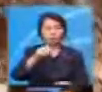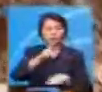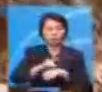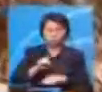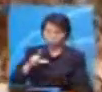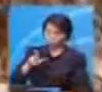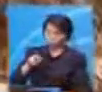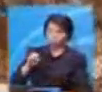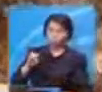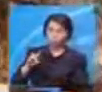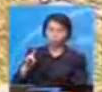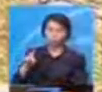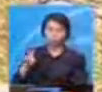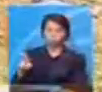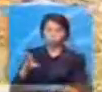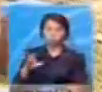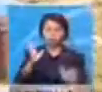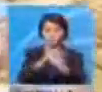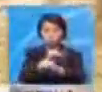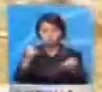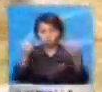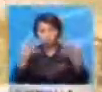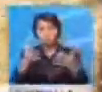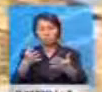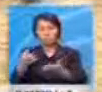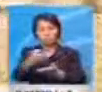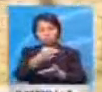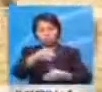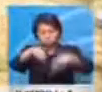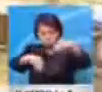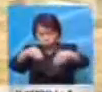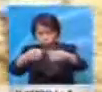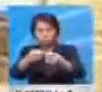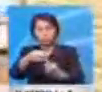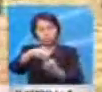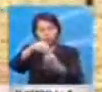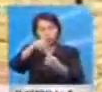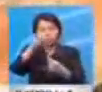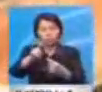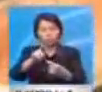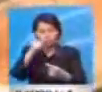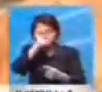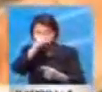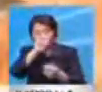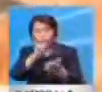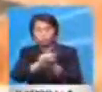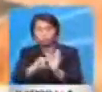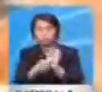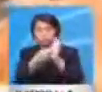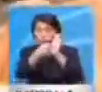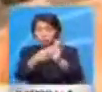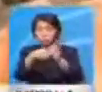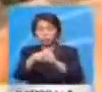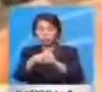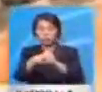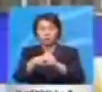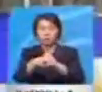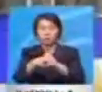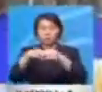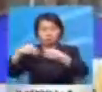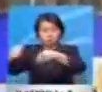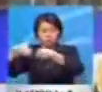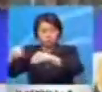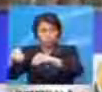shabri berkata Sarawak masih mempunyai banyak hasil pertanian yang istimewa dan perlu dicungkil untuk diketengahkan dalam pasaran negara